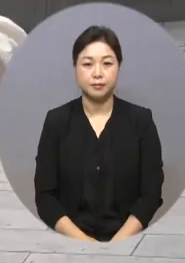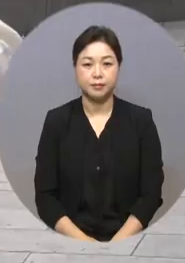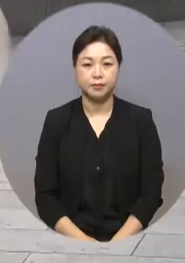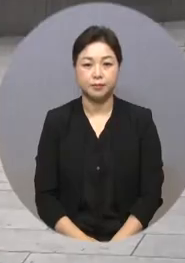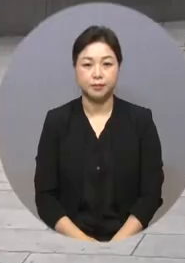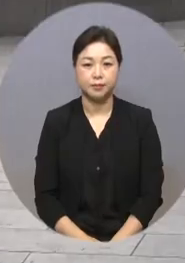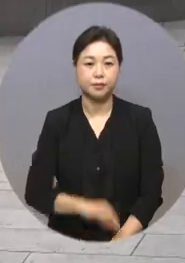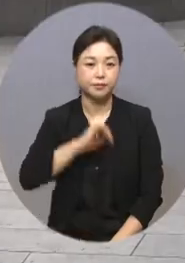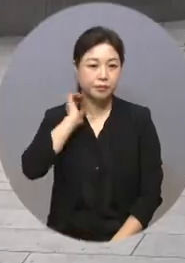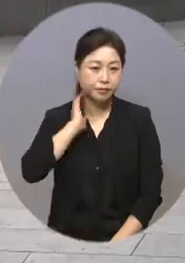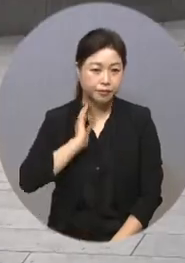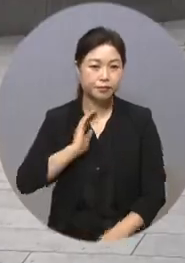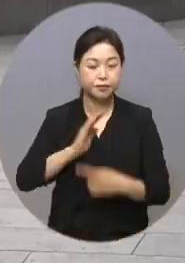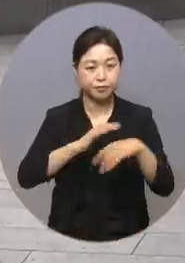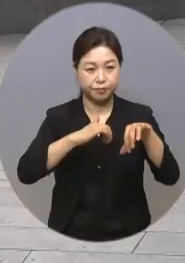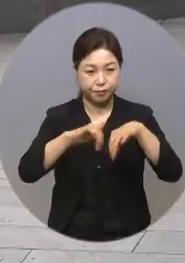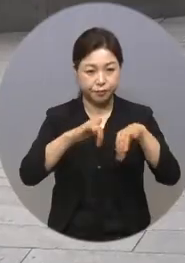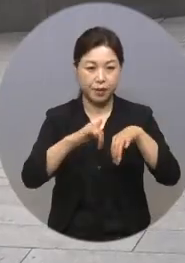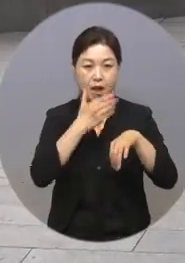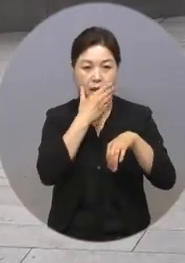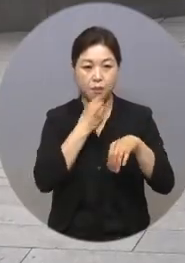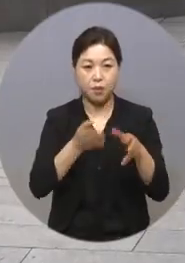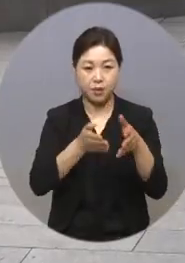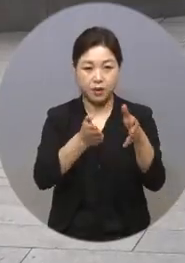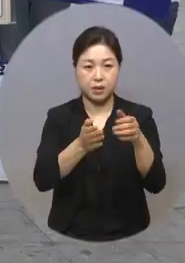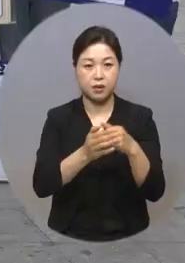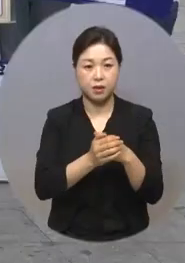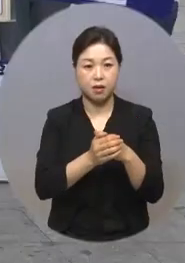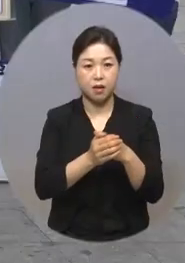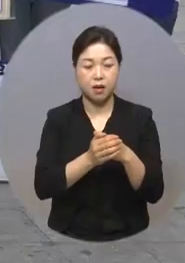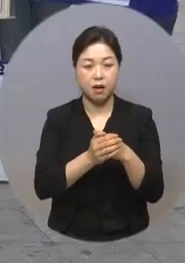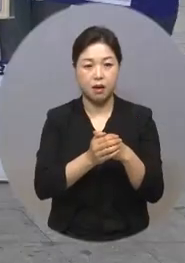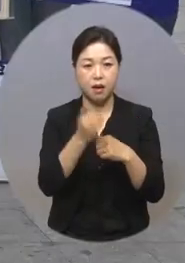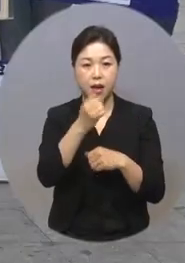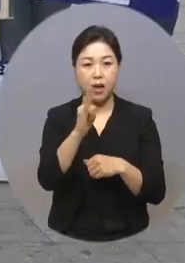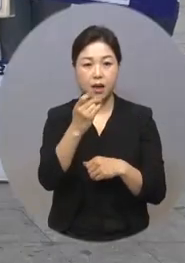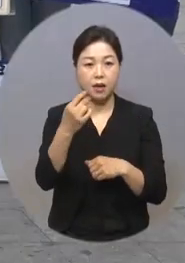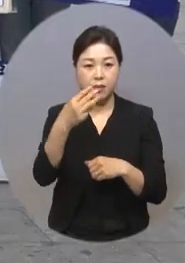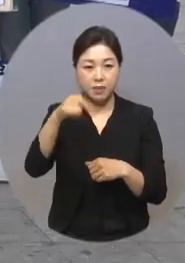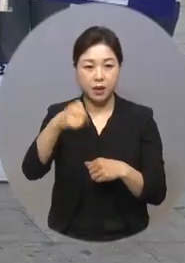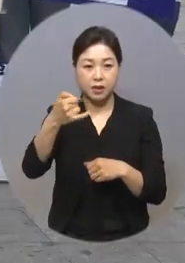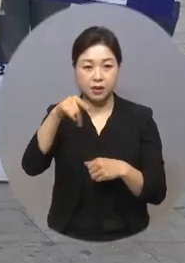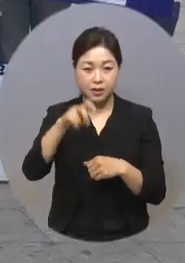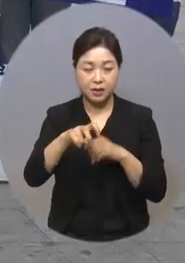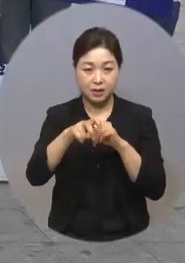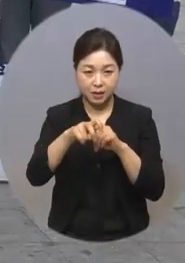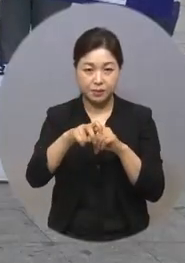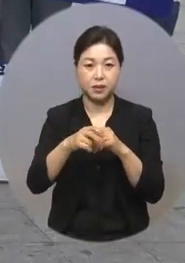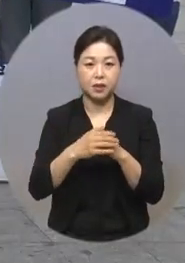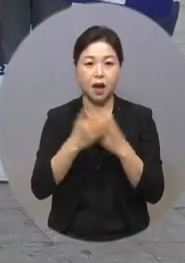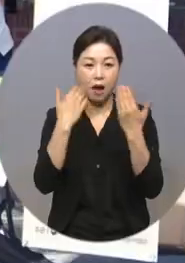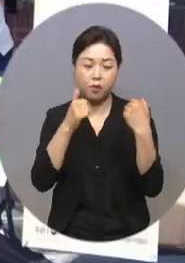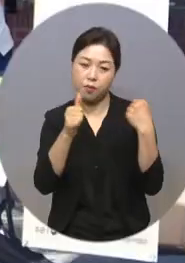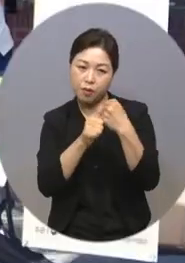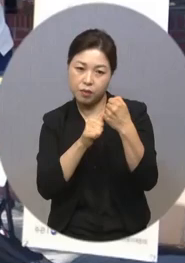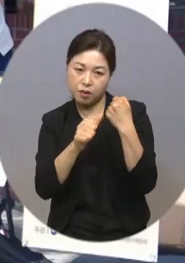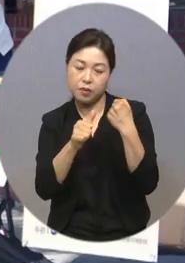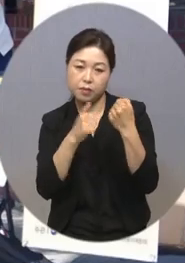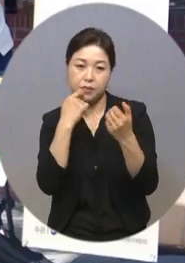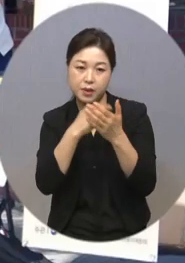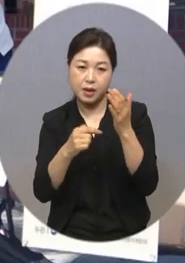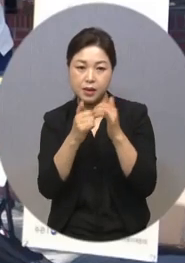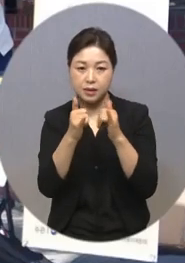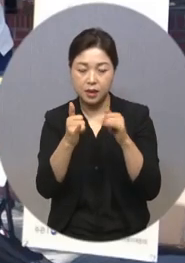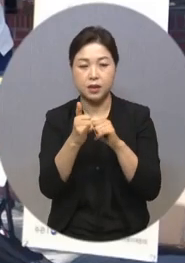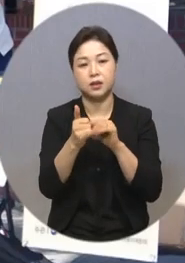의정부 중심 거리 행복 내 사는 해맑음 세터 주간 학교폭력 피해자 지원 확대 캠페인이 있었습니다 대전에